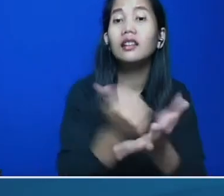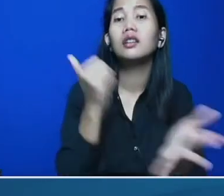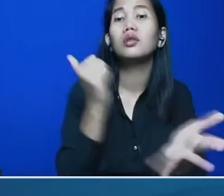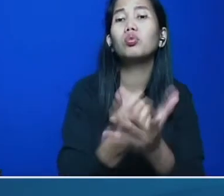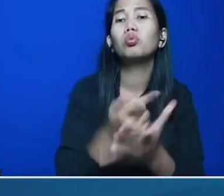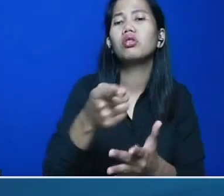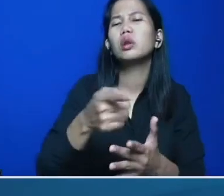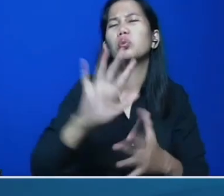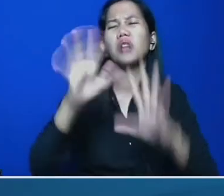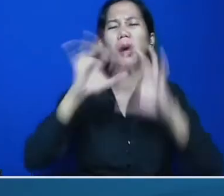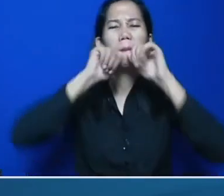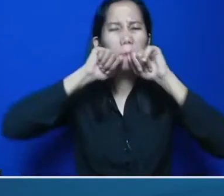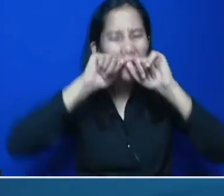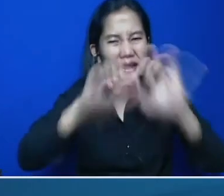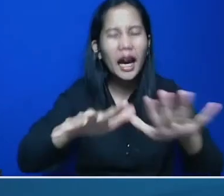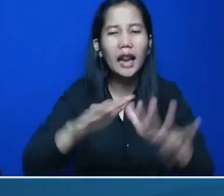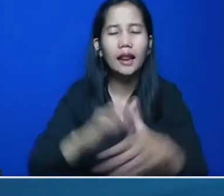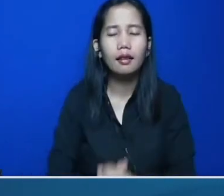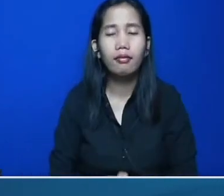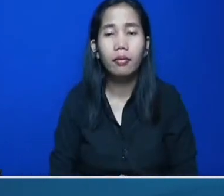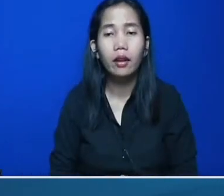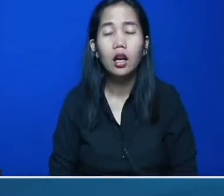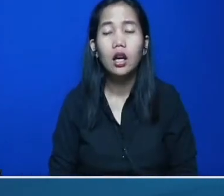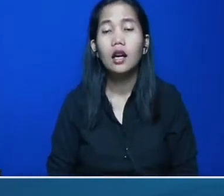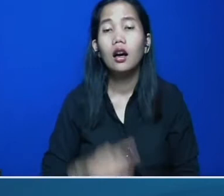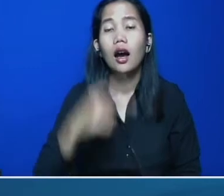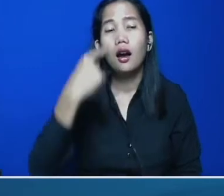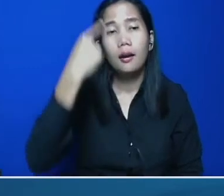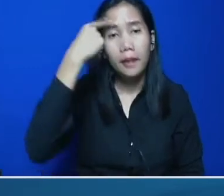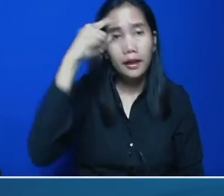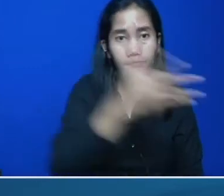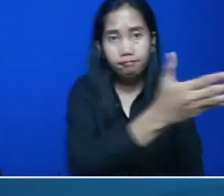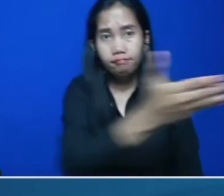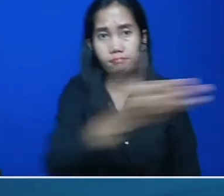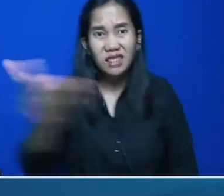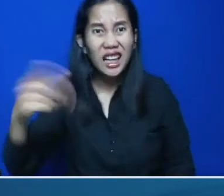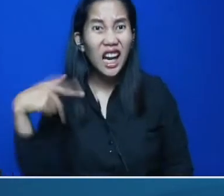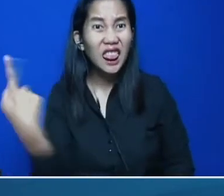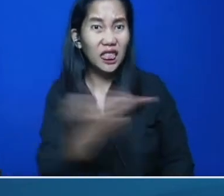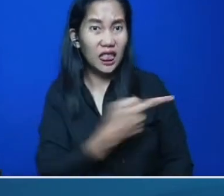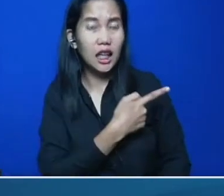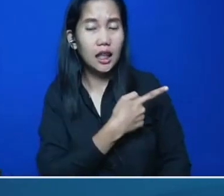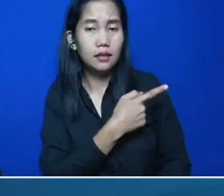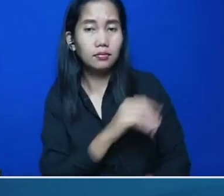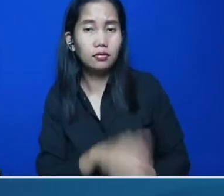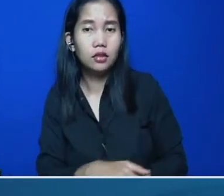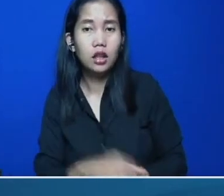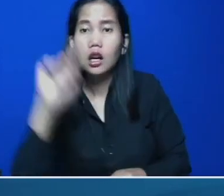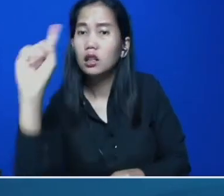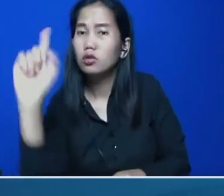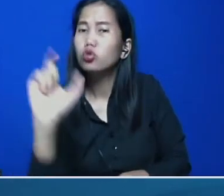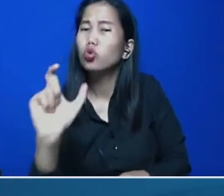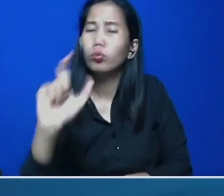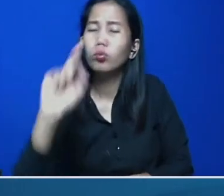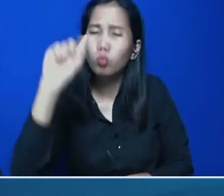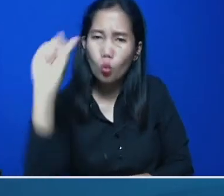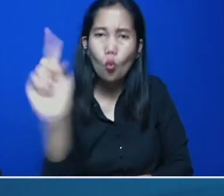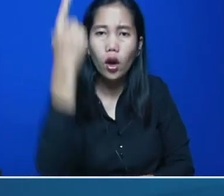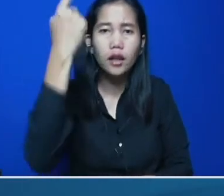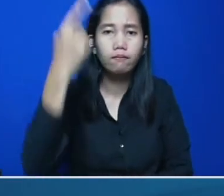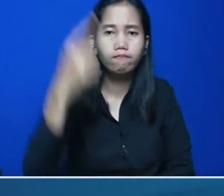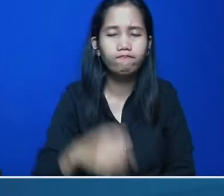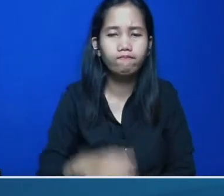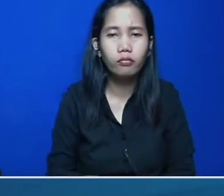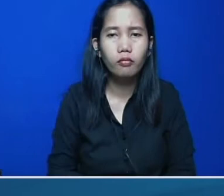ini baru-baru ini kan isu copied dimulai di China oleh karena kelelawar katanya hari tutup kelelawar itu